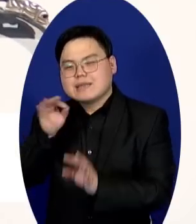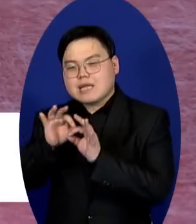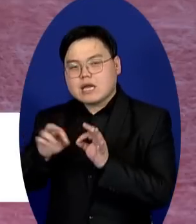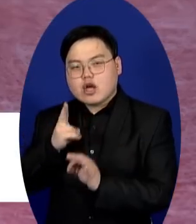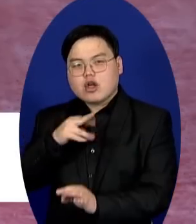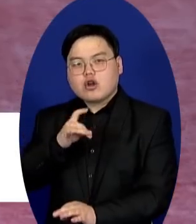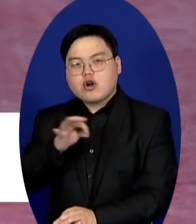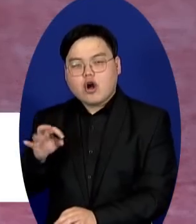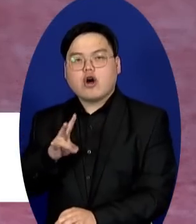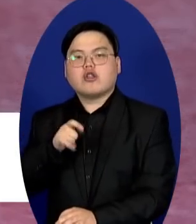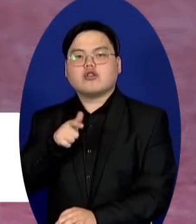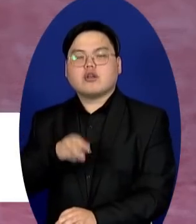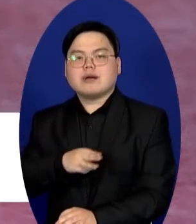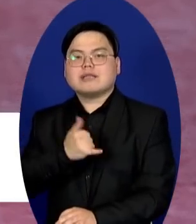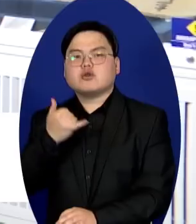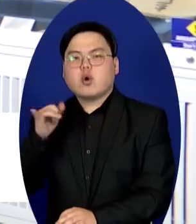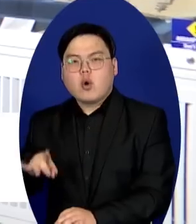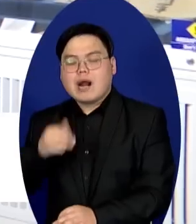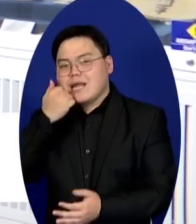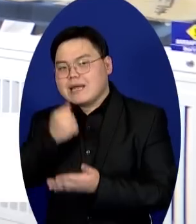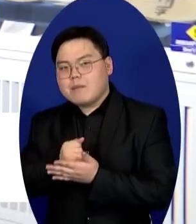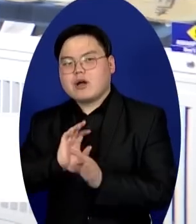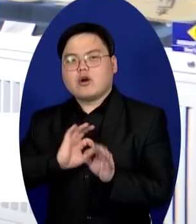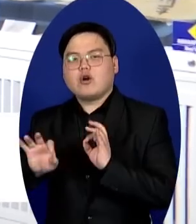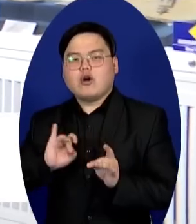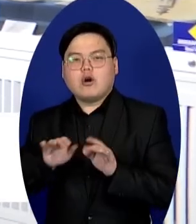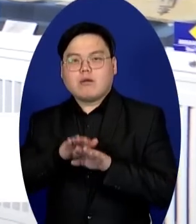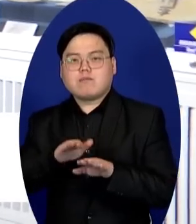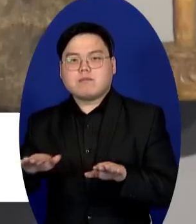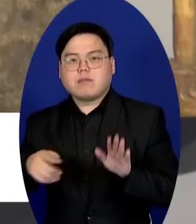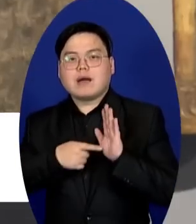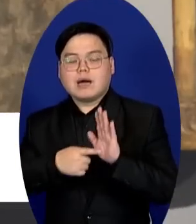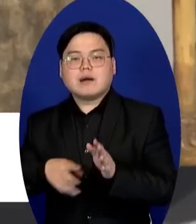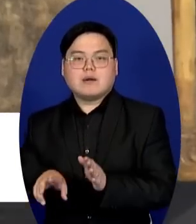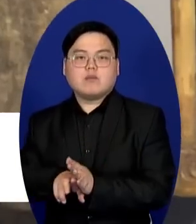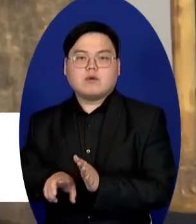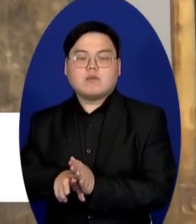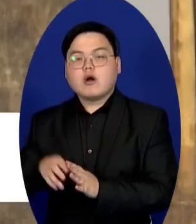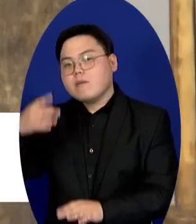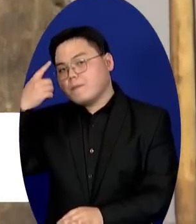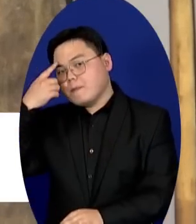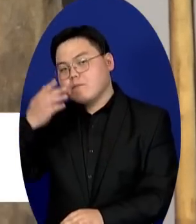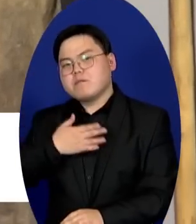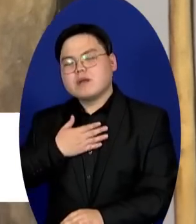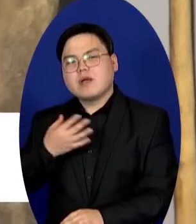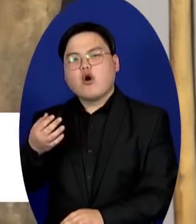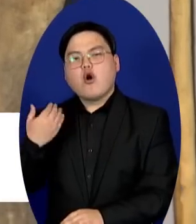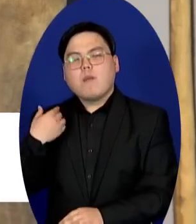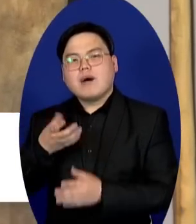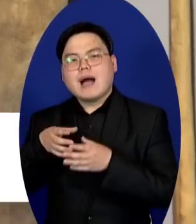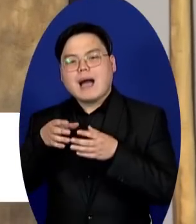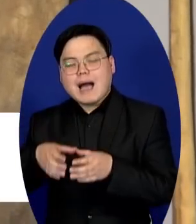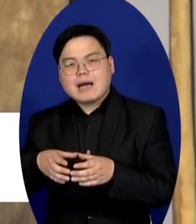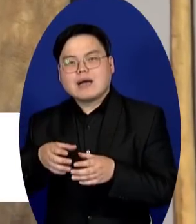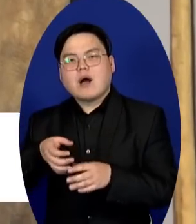дөрөө, ногт ташуур, тамг гээд олон үзмрүүдийг дэлгэн тавьсан. Монгол ахуй ямар одоо аягтай тавхтай байсан, ямар